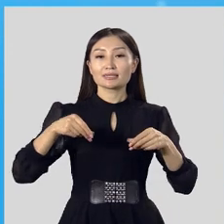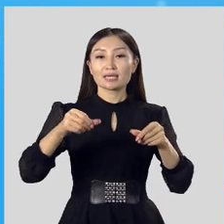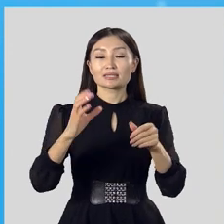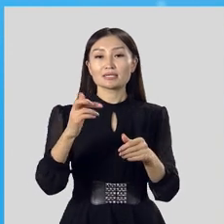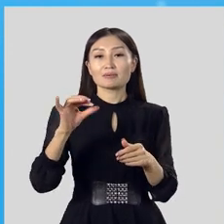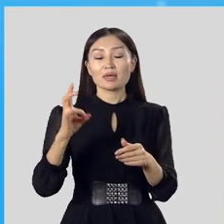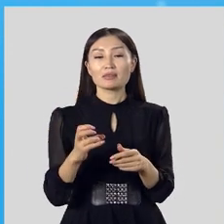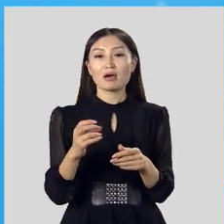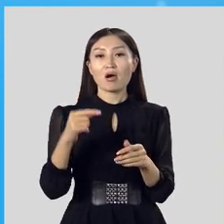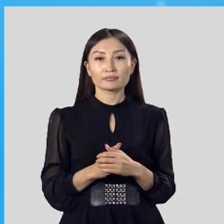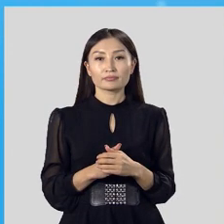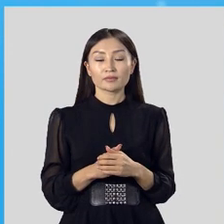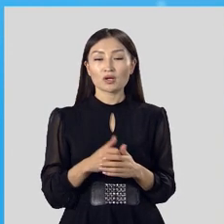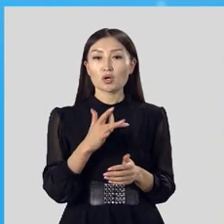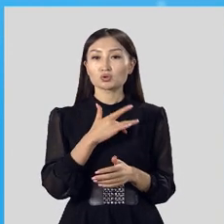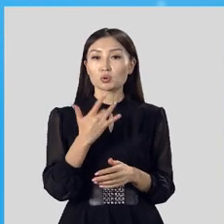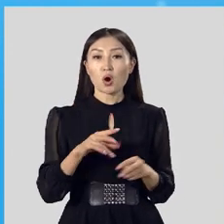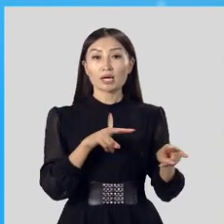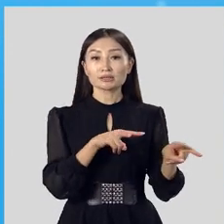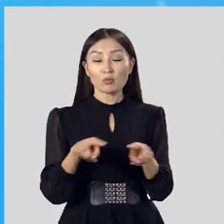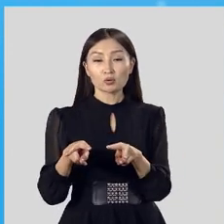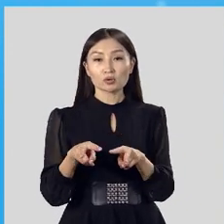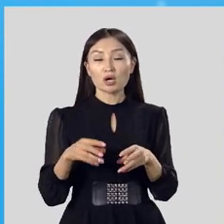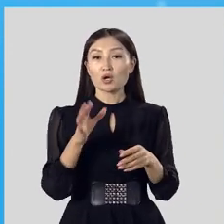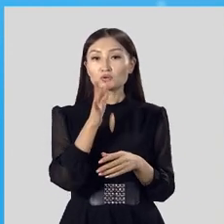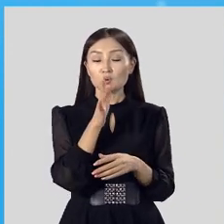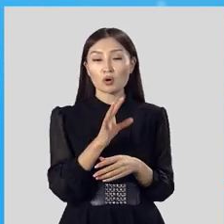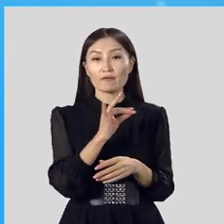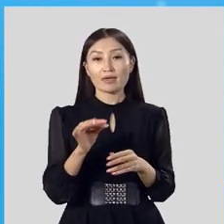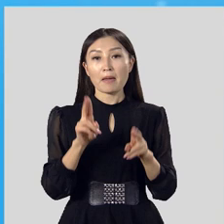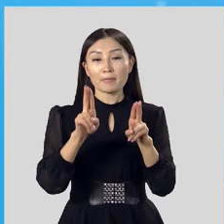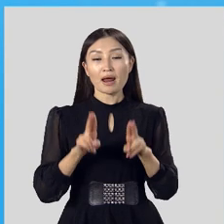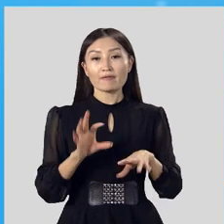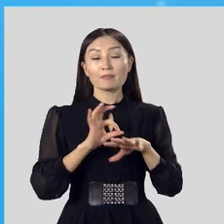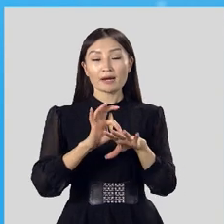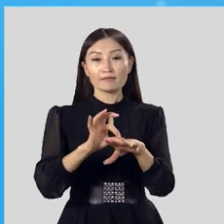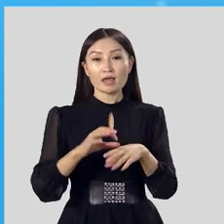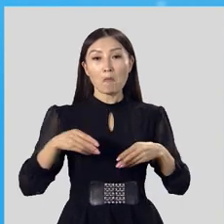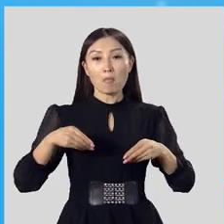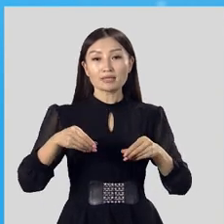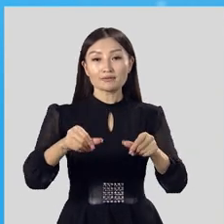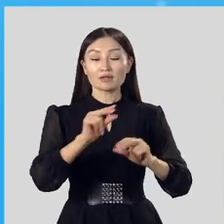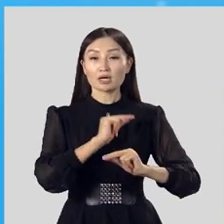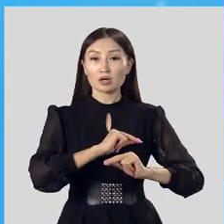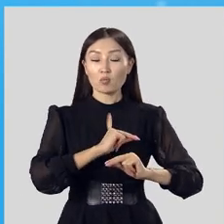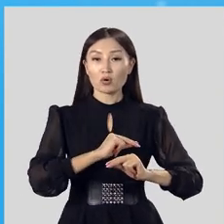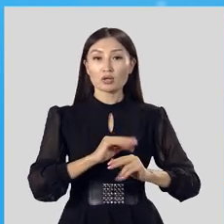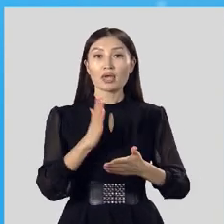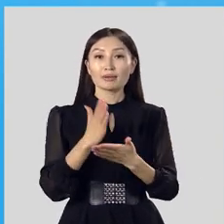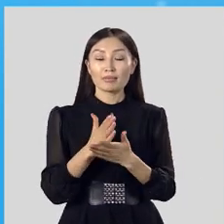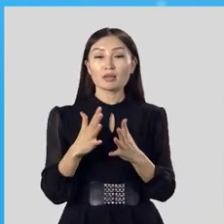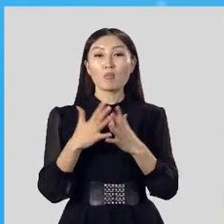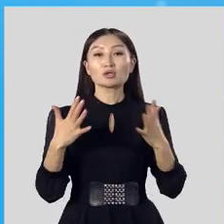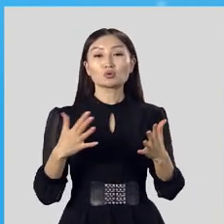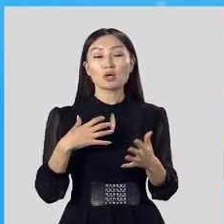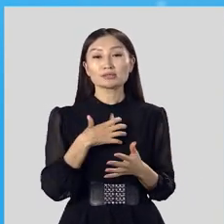семена слишком глубоко. Строгое соблюдение сроков и правил проведения посевных работ имеет